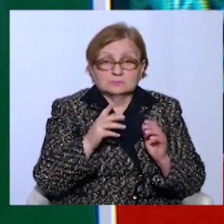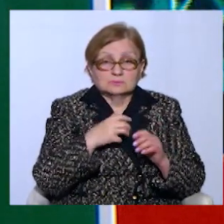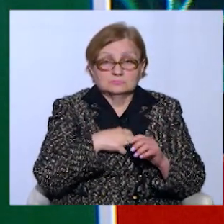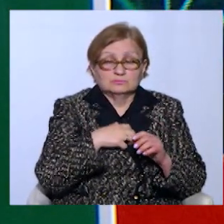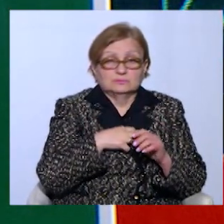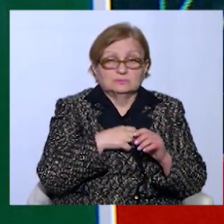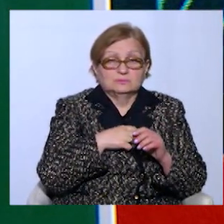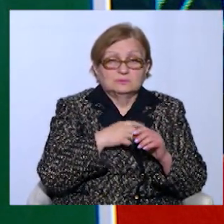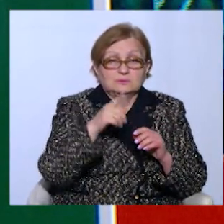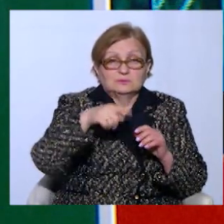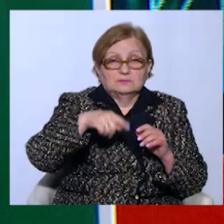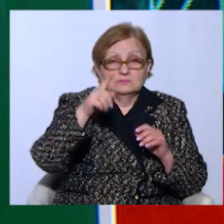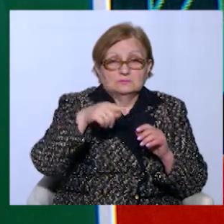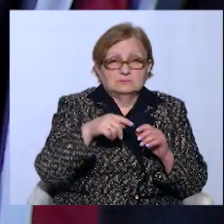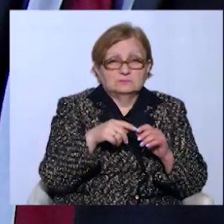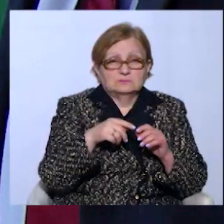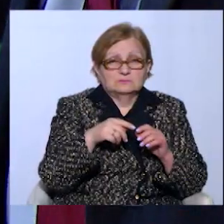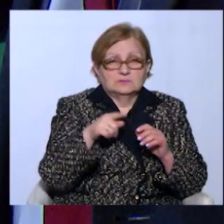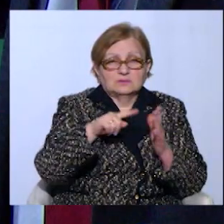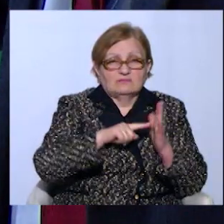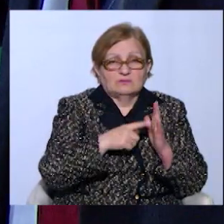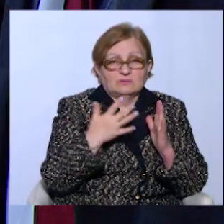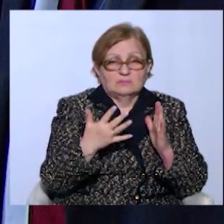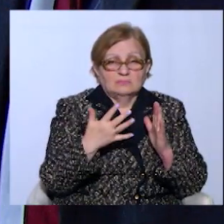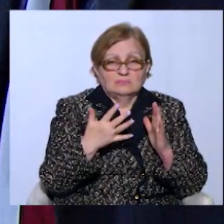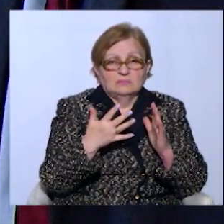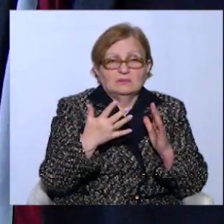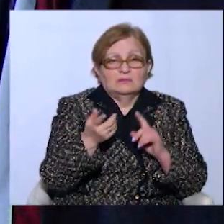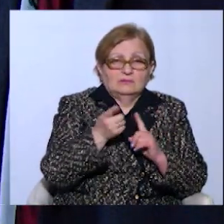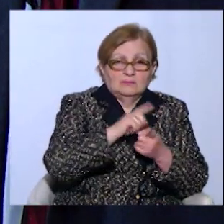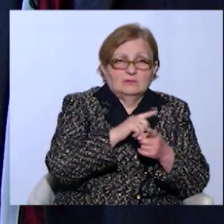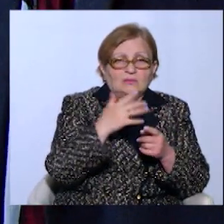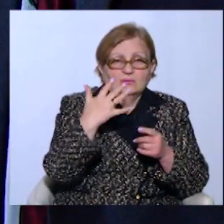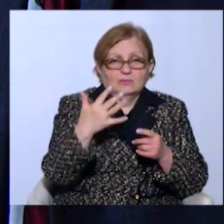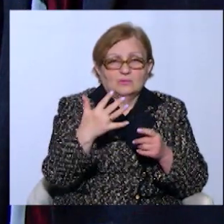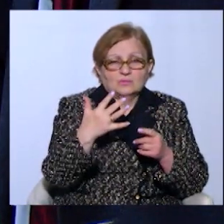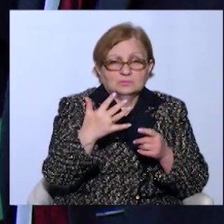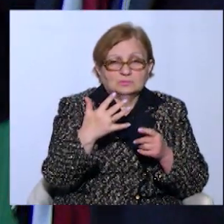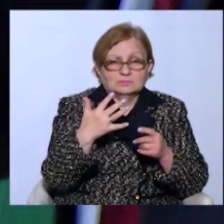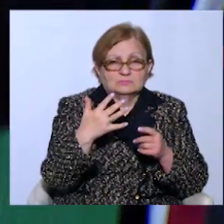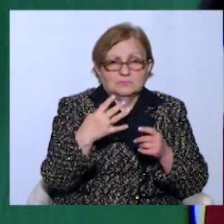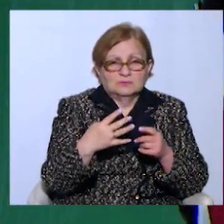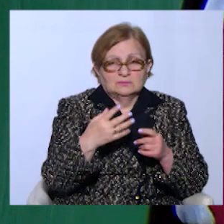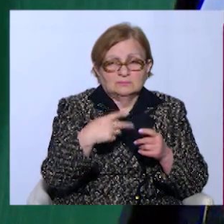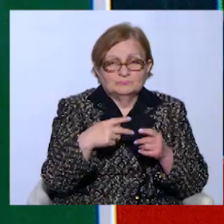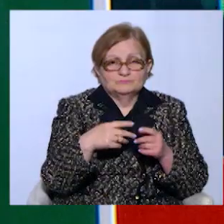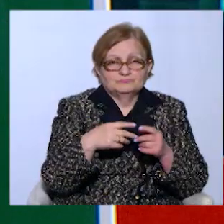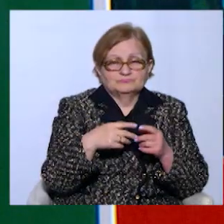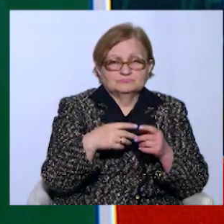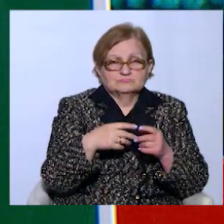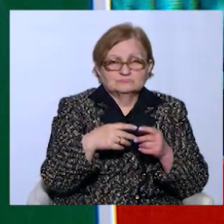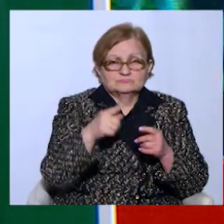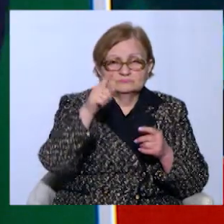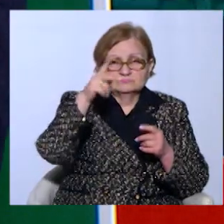აქ რიცხვის დამნიშვნელს გავამრავლებ 5-ზე და 1/4-ის მაგალითად დავწერ 5/5. ა ბატონო, აკაც ხვდებით, აკაც